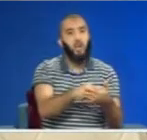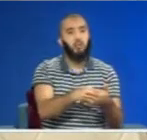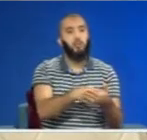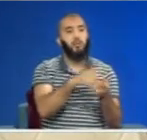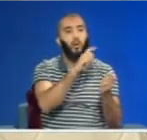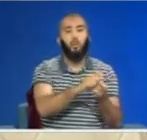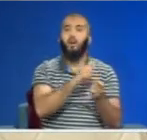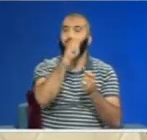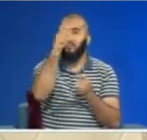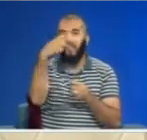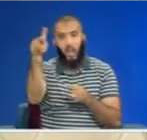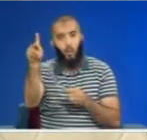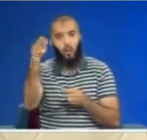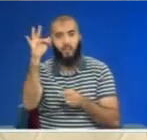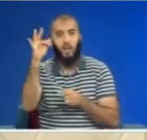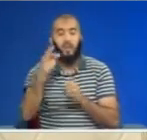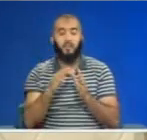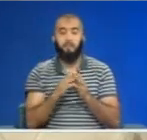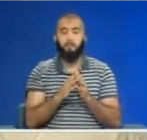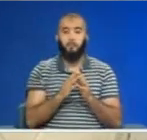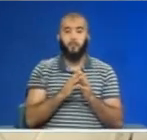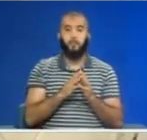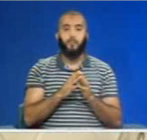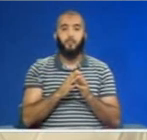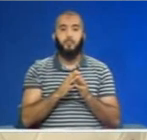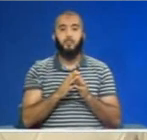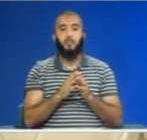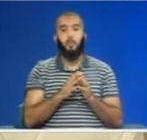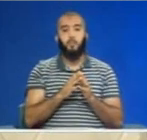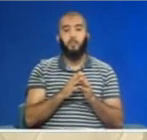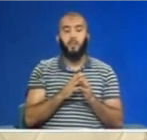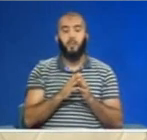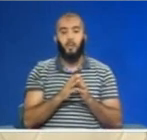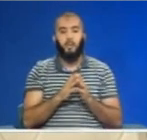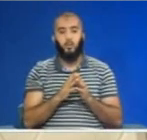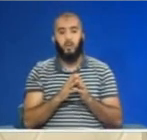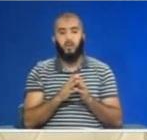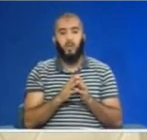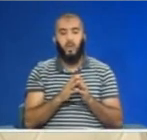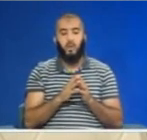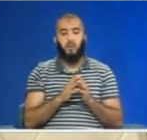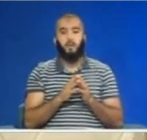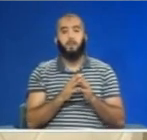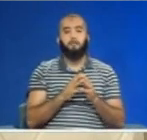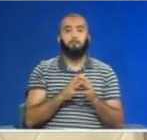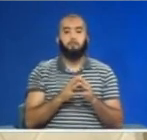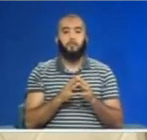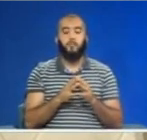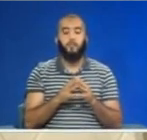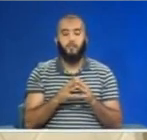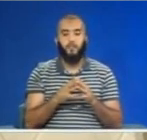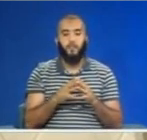منهم، لا يحتاج هذا التنازل إلى توثيق، المهم أن يكون تنازلا فعليا مش كذب